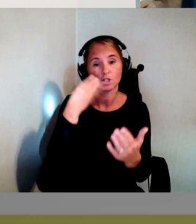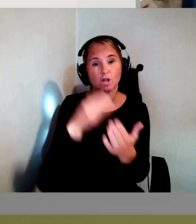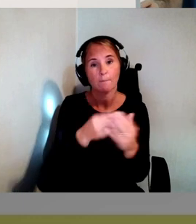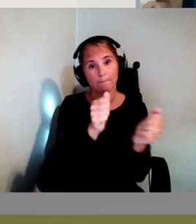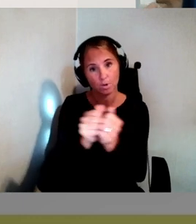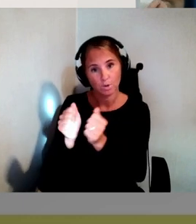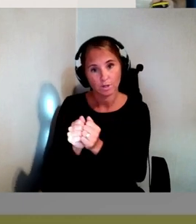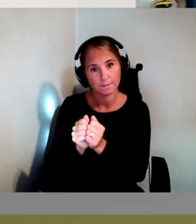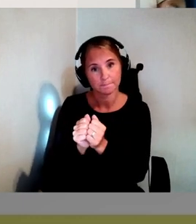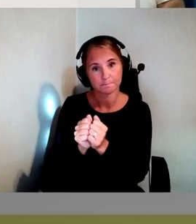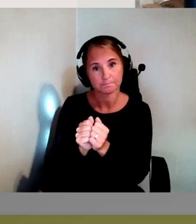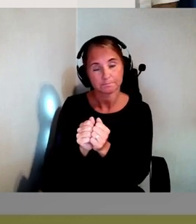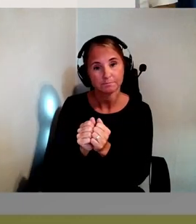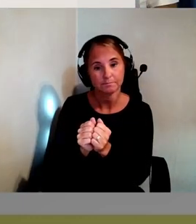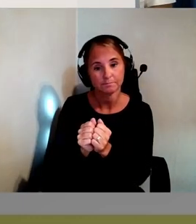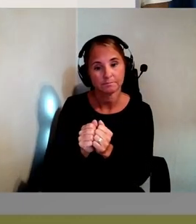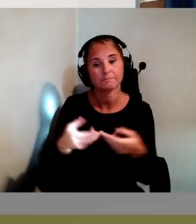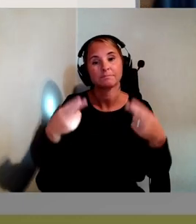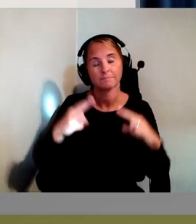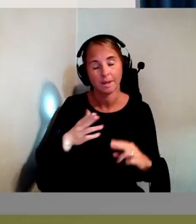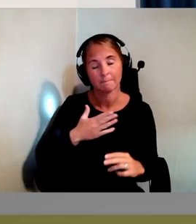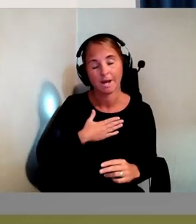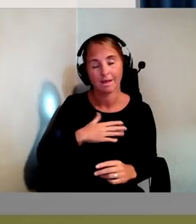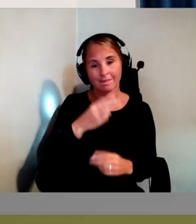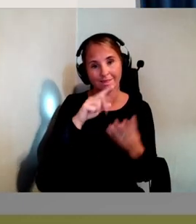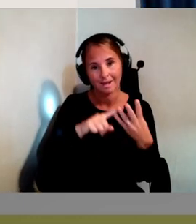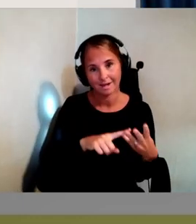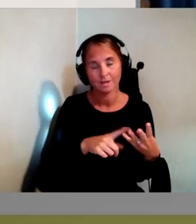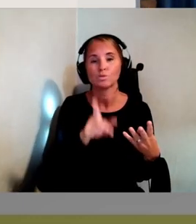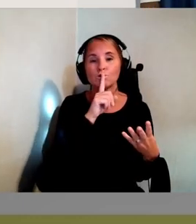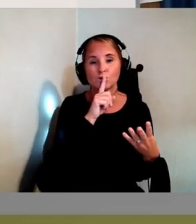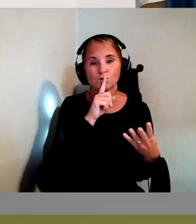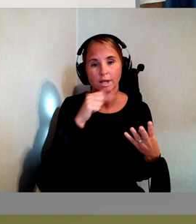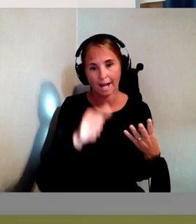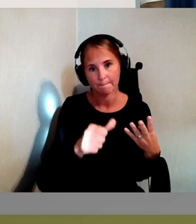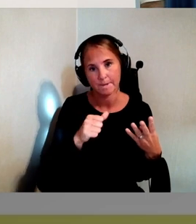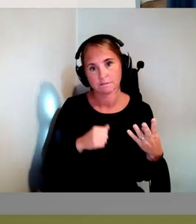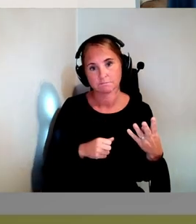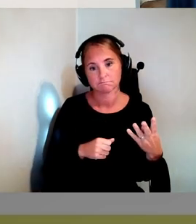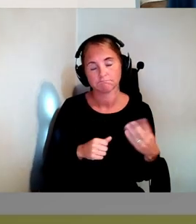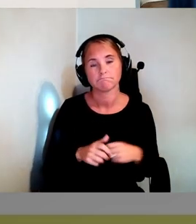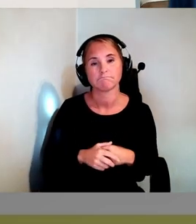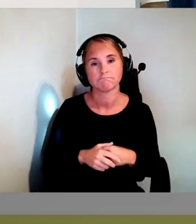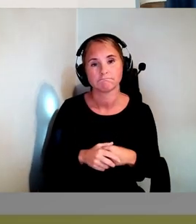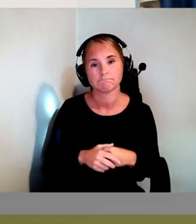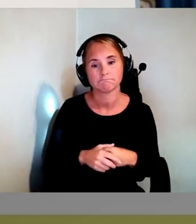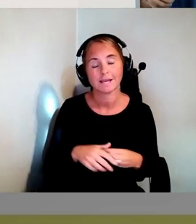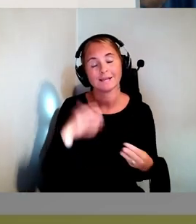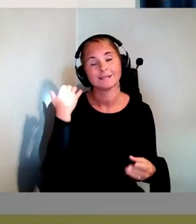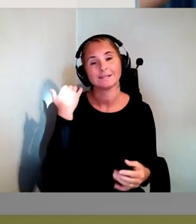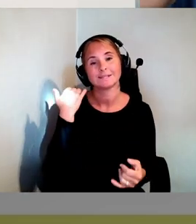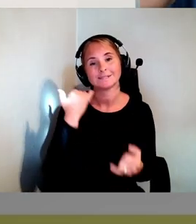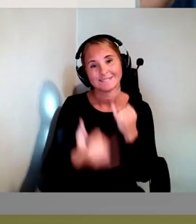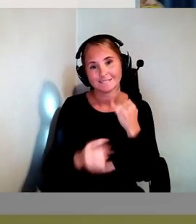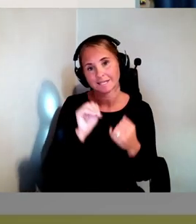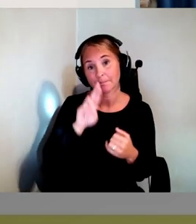produkten Nu kommer vi in på min tredje som heter den tysta knappen och exemplet så vi